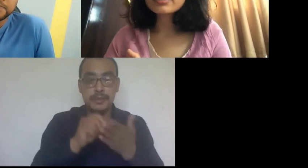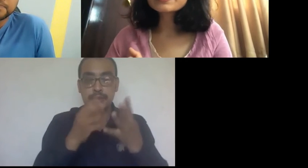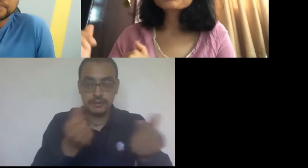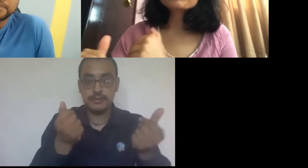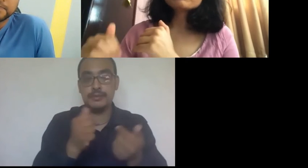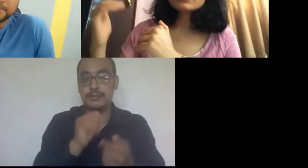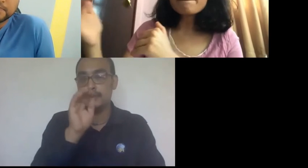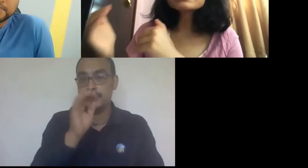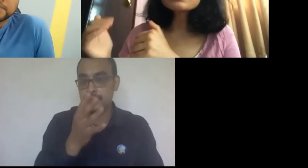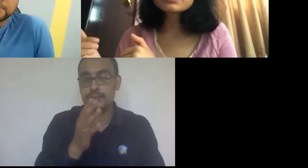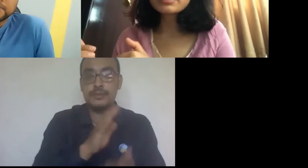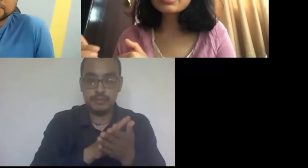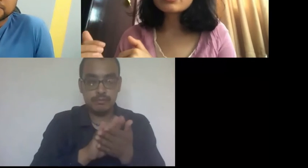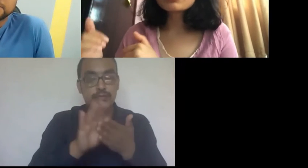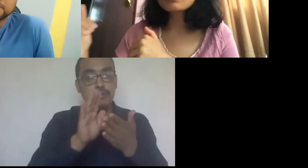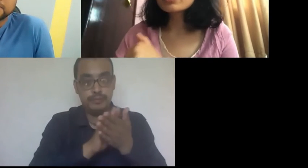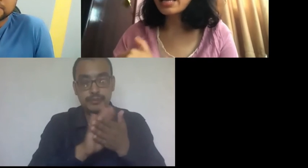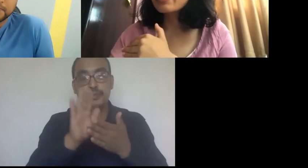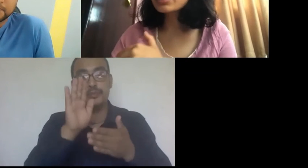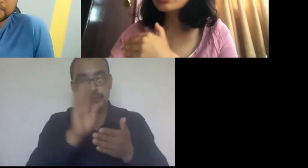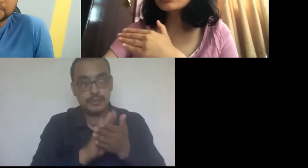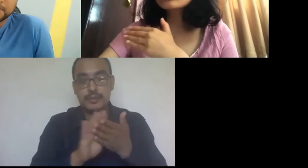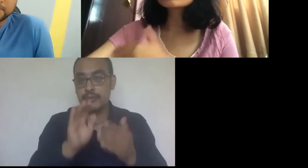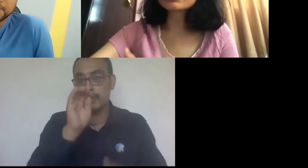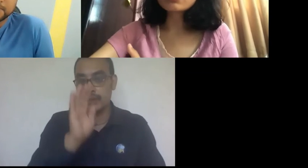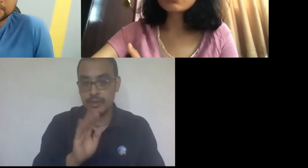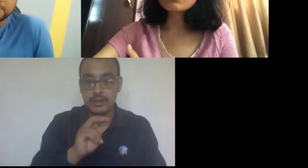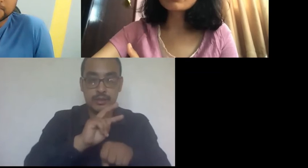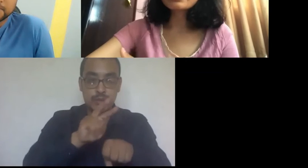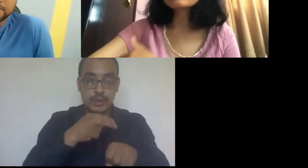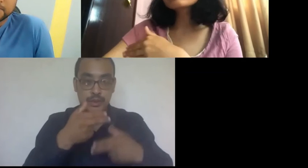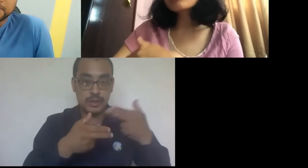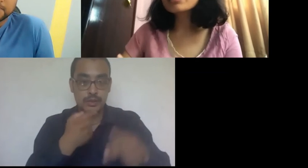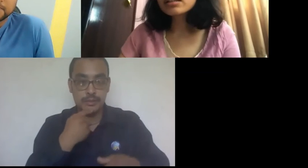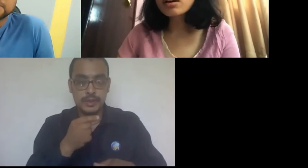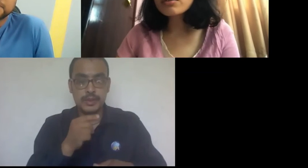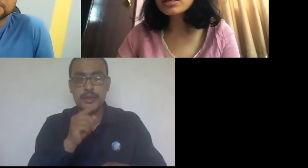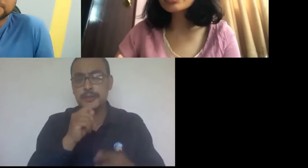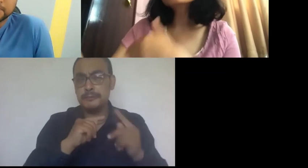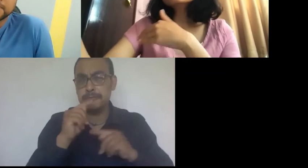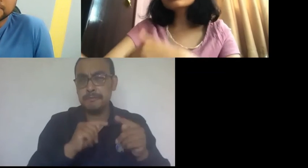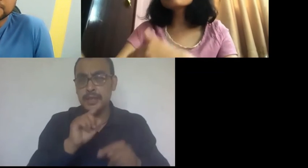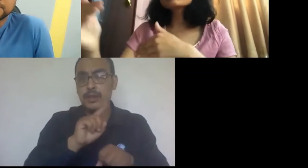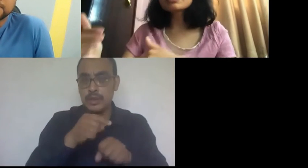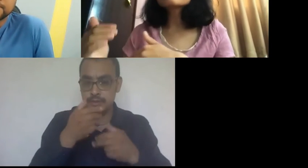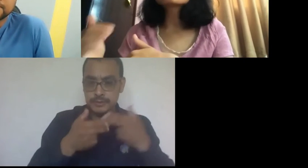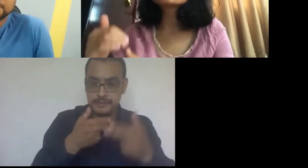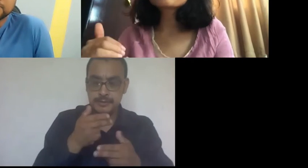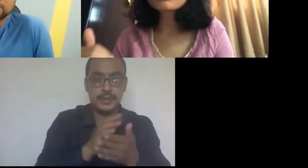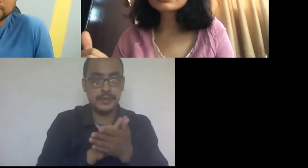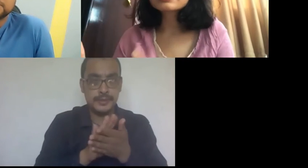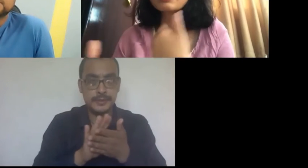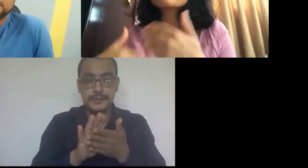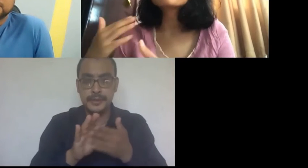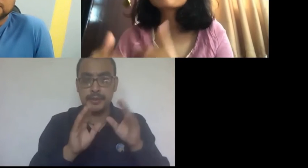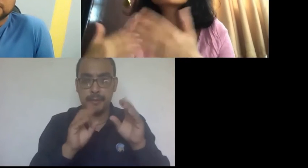होइन, बिस्तारै बिस्तारै होइन। अब सपोज हामीले 2 घन्टा चलाउँछौँ भने एटलिस्ट 1 घन्टा चलाउने कि होइन, त्यसरी बिस्तारै चाहिँ रिड्युस